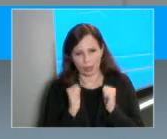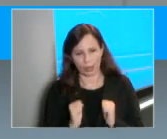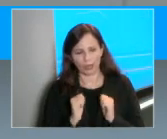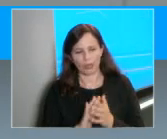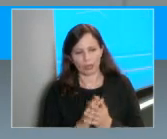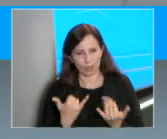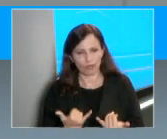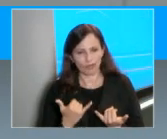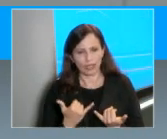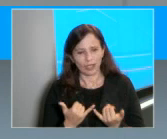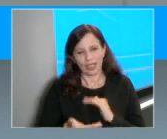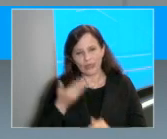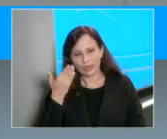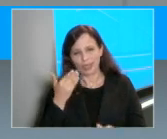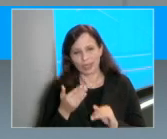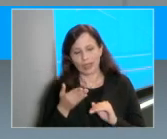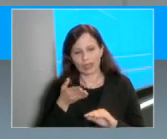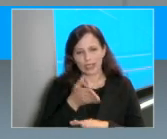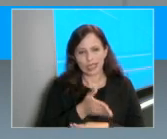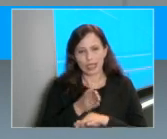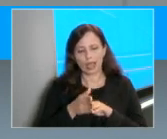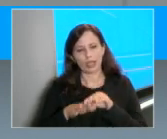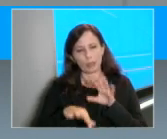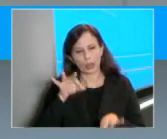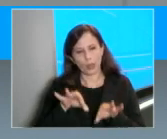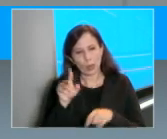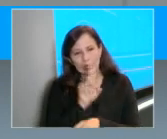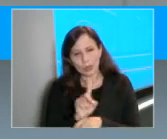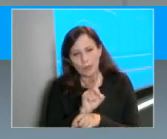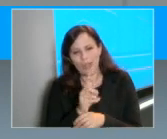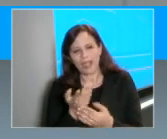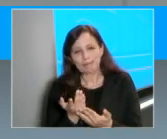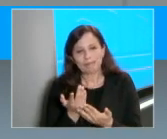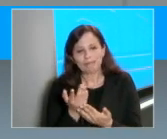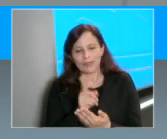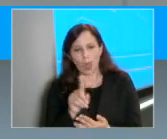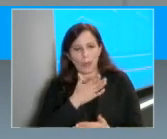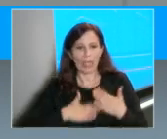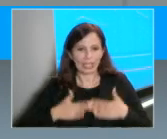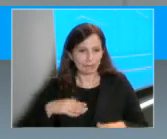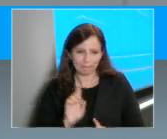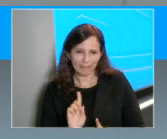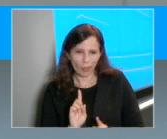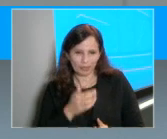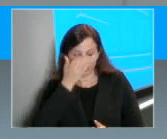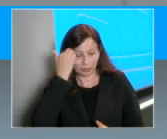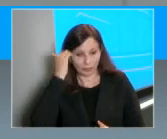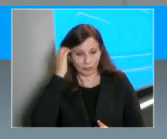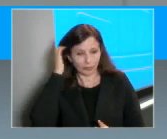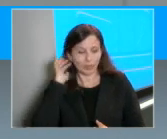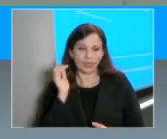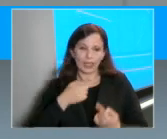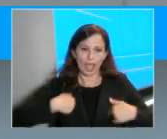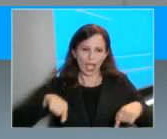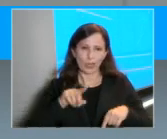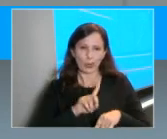של טרום כניסה למערכת בחירות היא תקופה לא נעימה לכולם, אבל בסדר, לא בחרנו את המקצוע